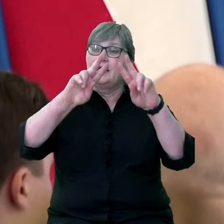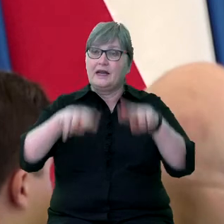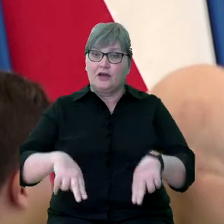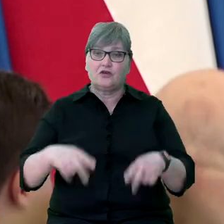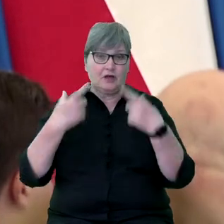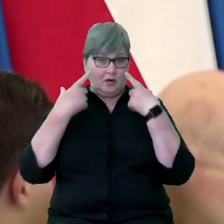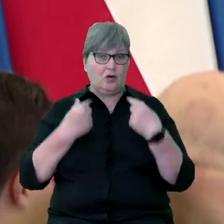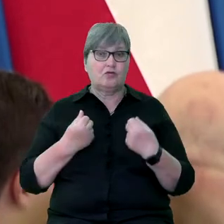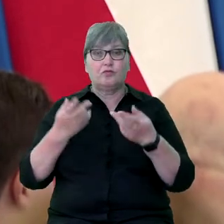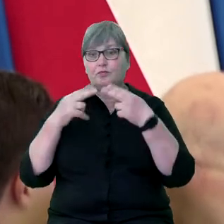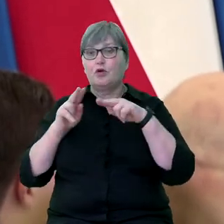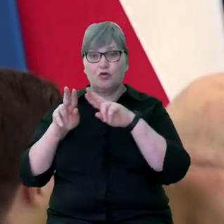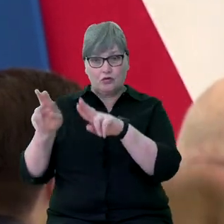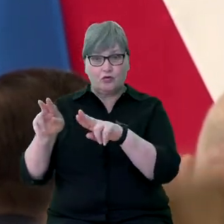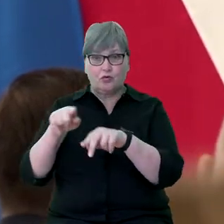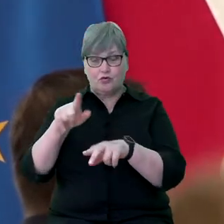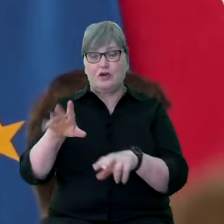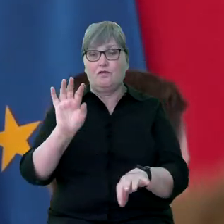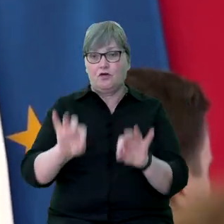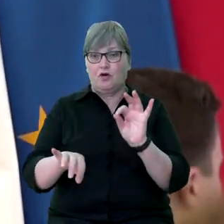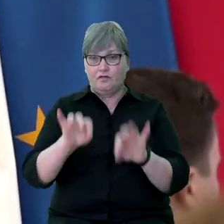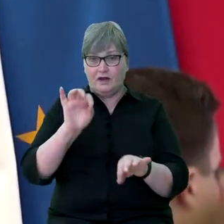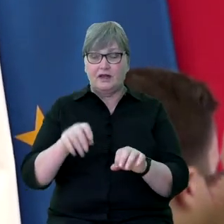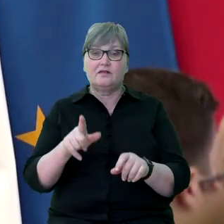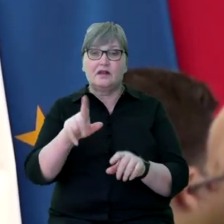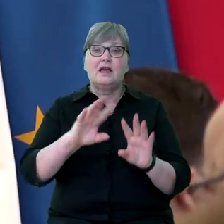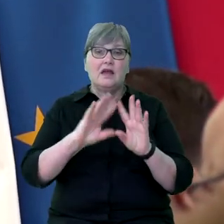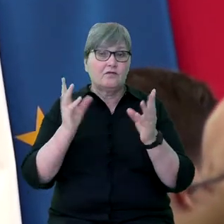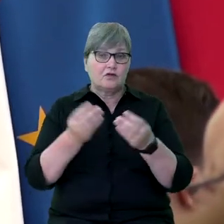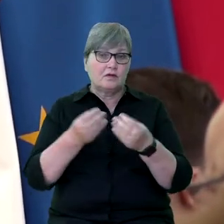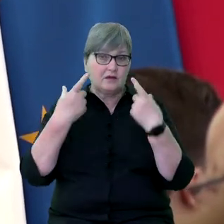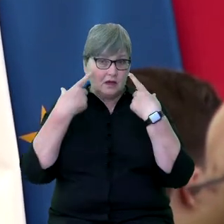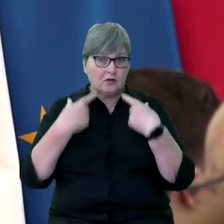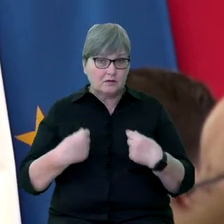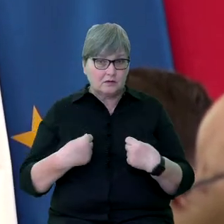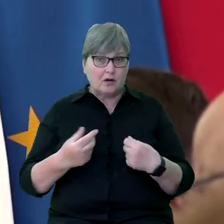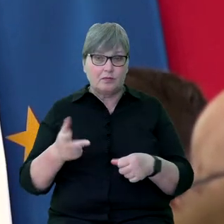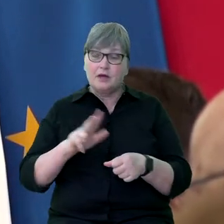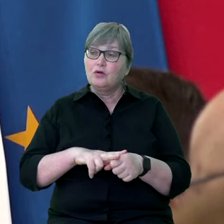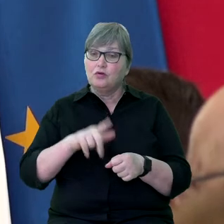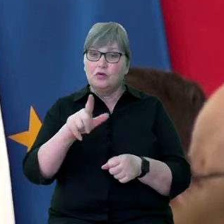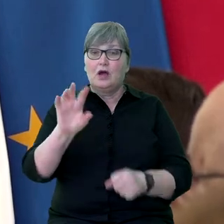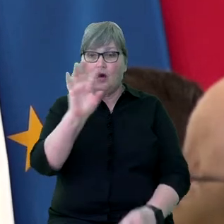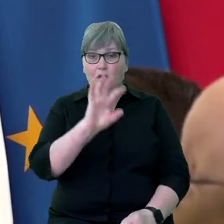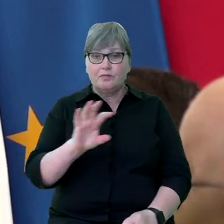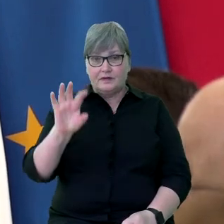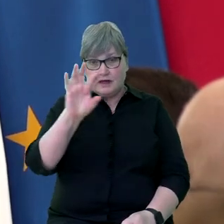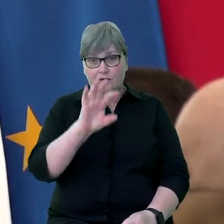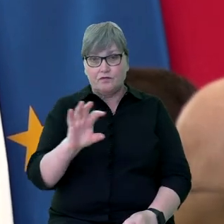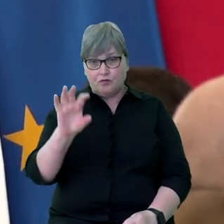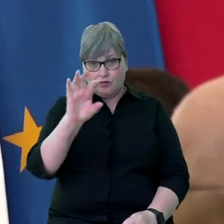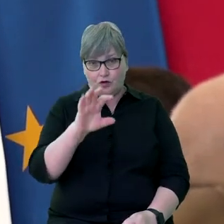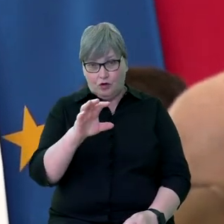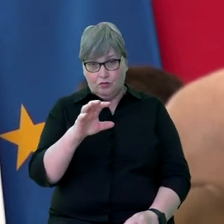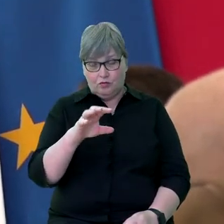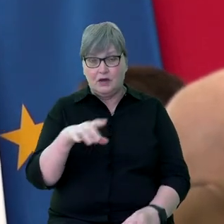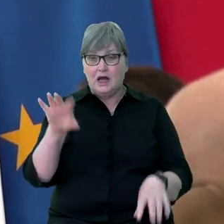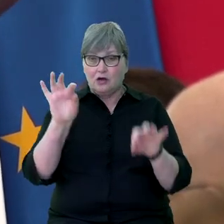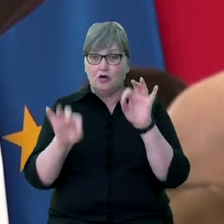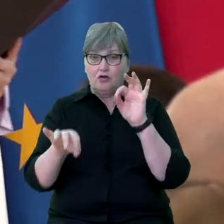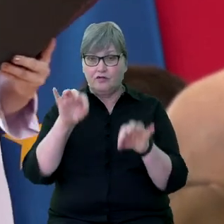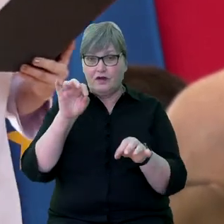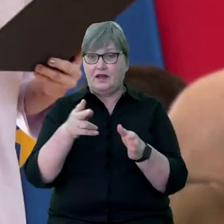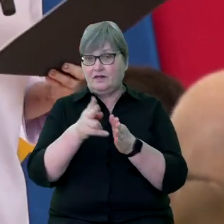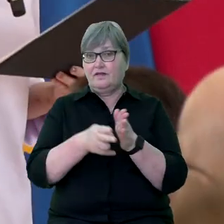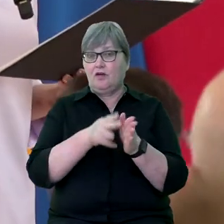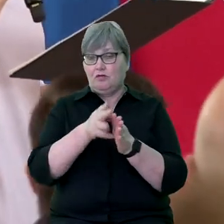uczestników konferencji oraz wszystkie osoby, które obserwują przebieg tej konferencji online, jak już